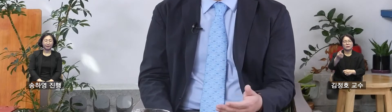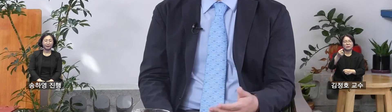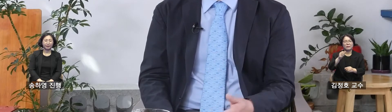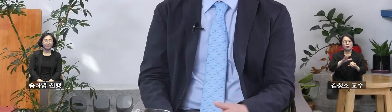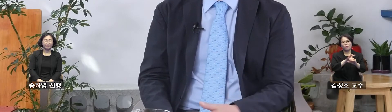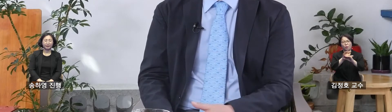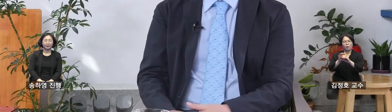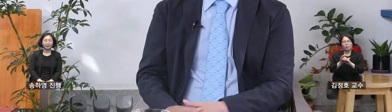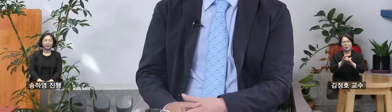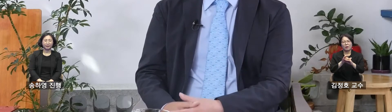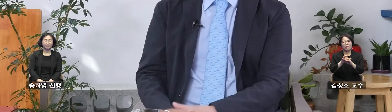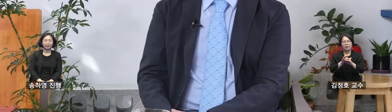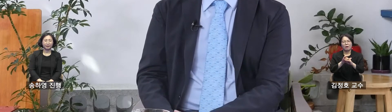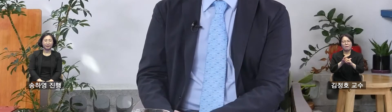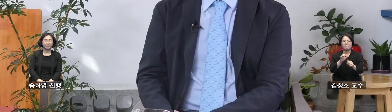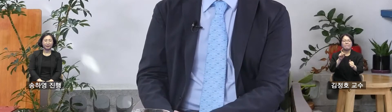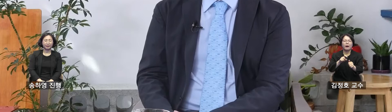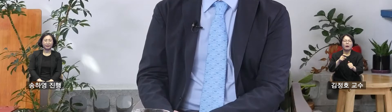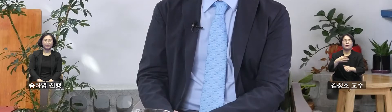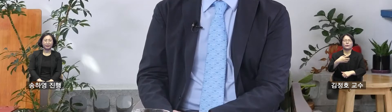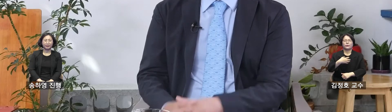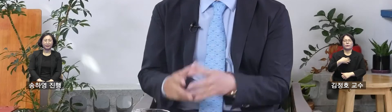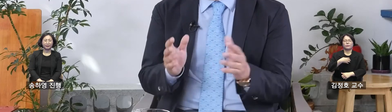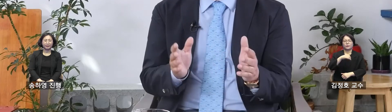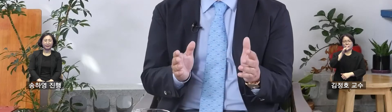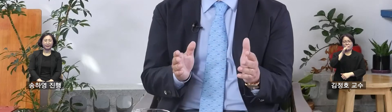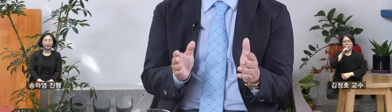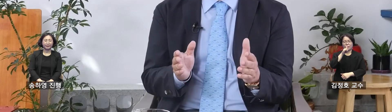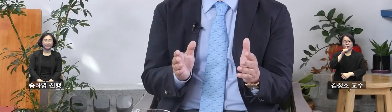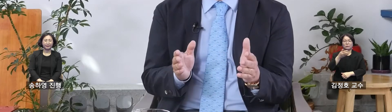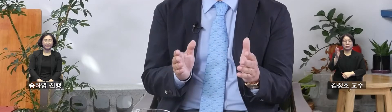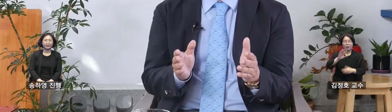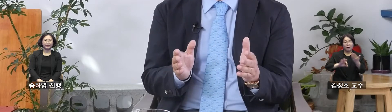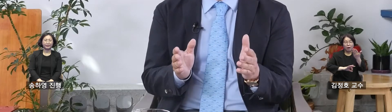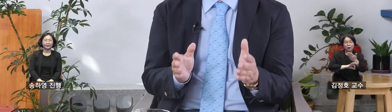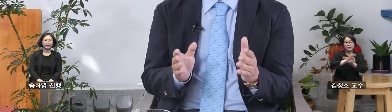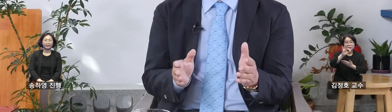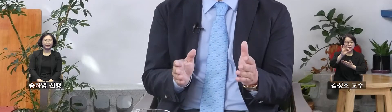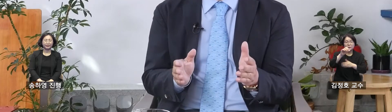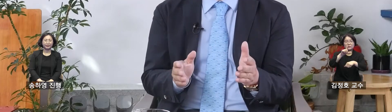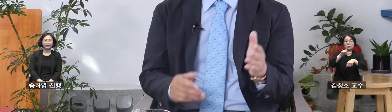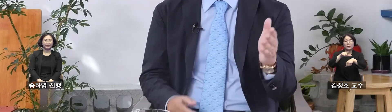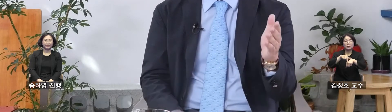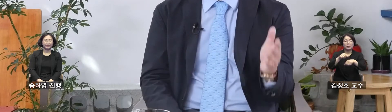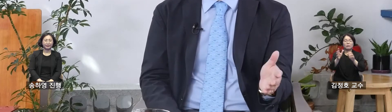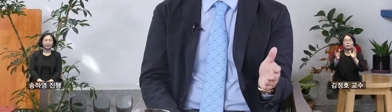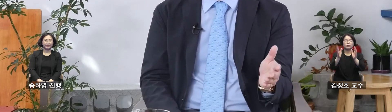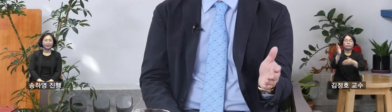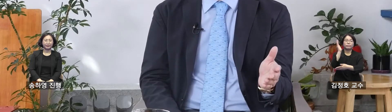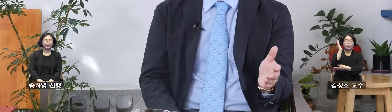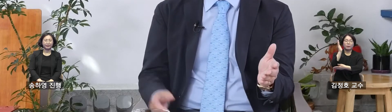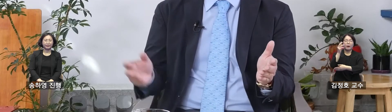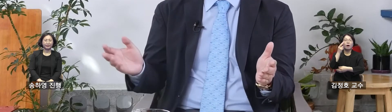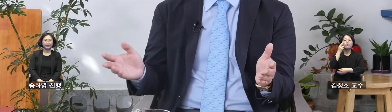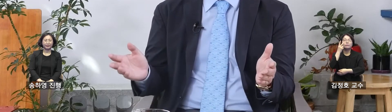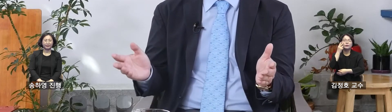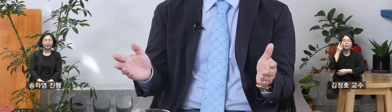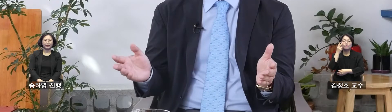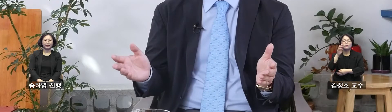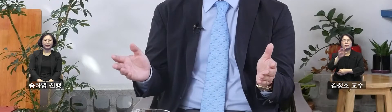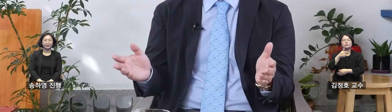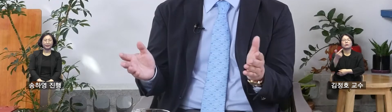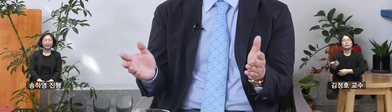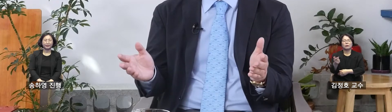코로나 위험도 있고요. 그런데 저희가 이제 아침 시간에 맞춰서 포럼을 하면 미국의 저녁 시간, 유럽의